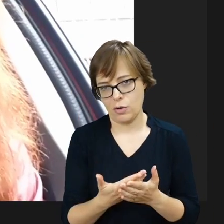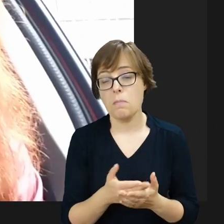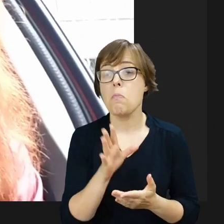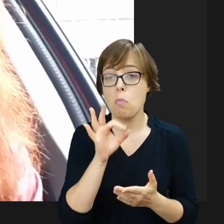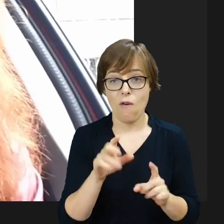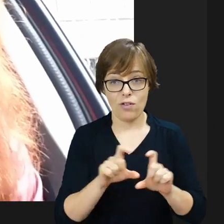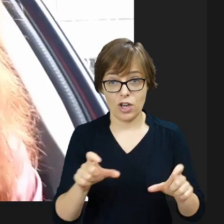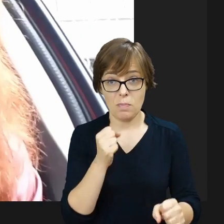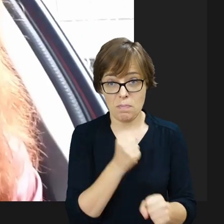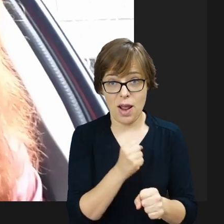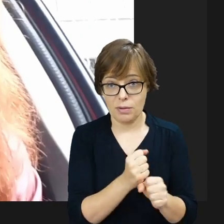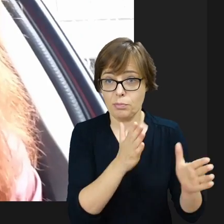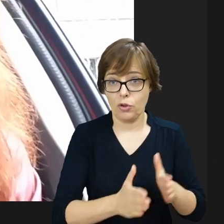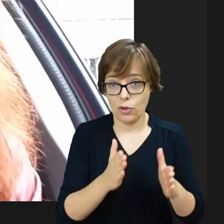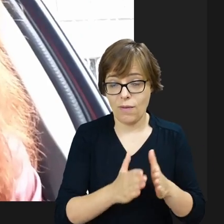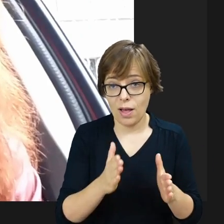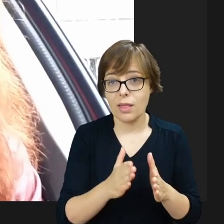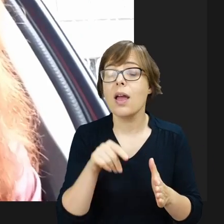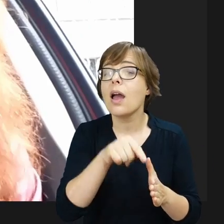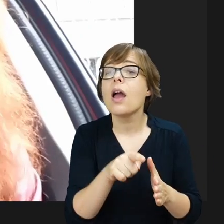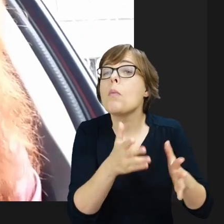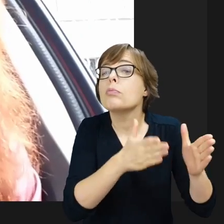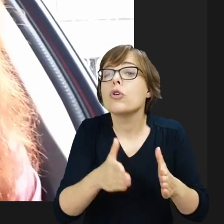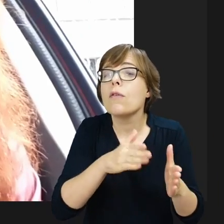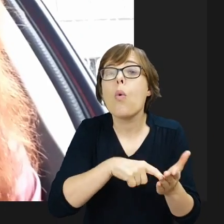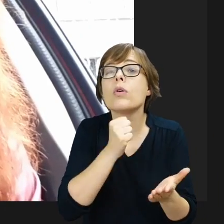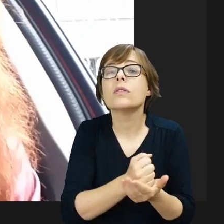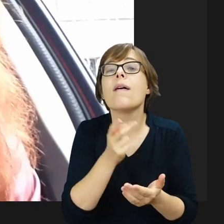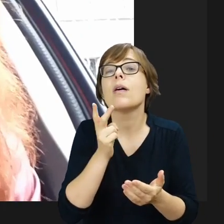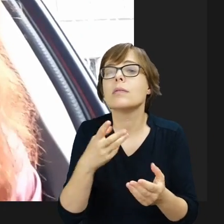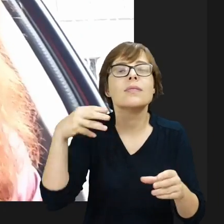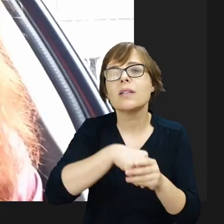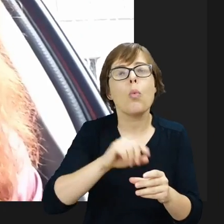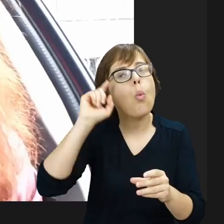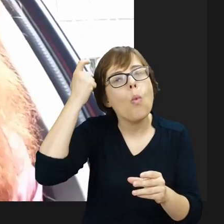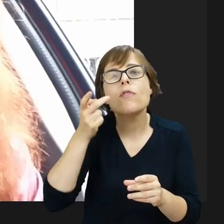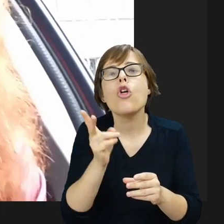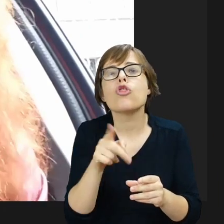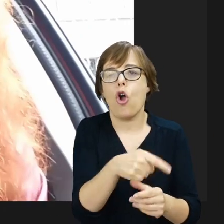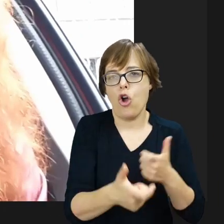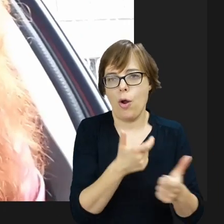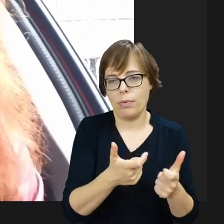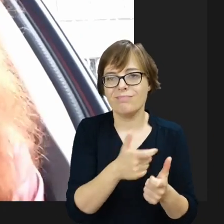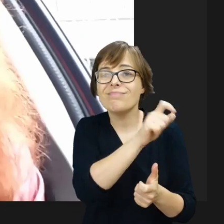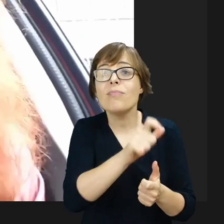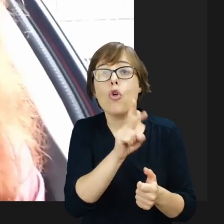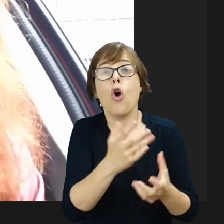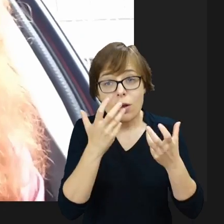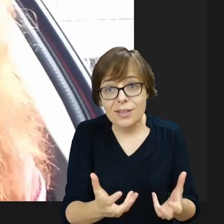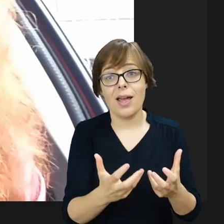uczestniczyło w nich lobby tych, którzy chcieli ograniczać prawo do informacji. Takim najważniejszym